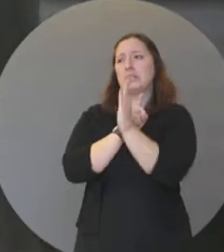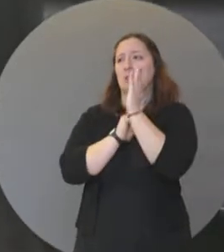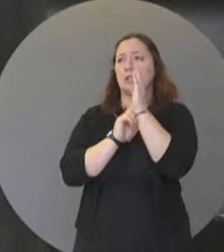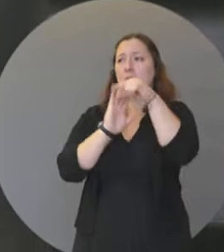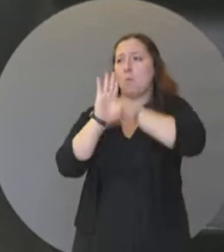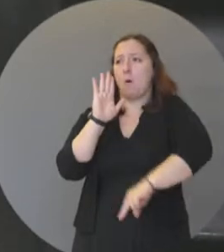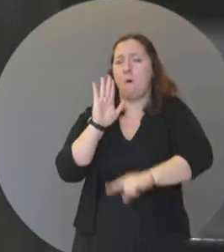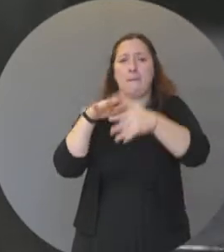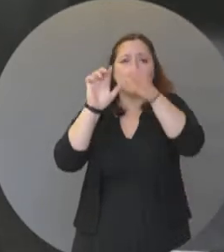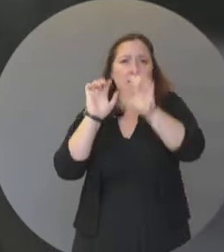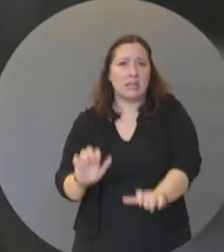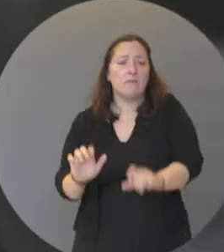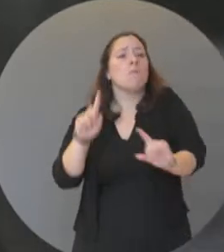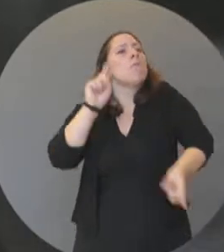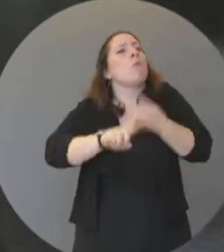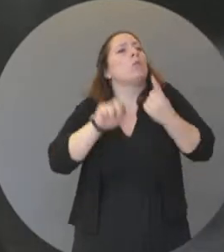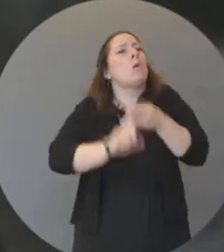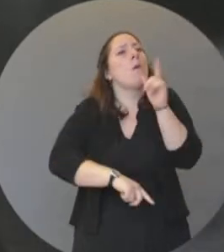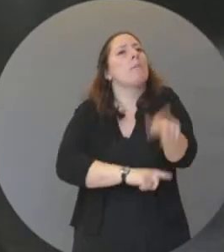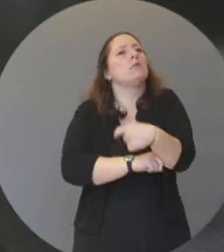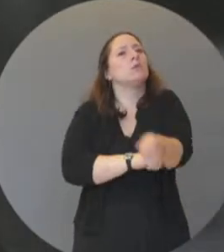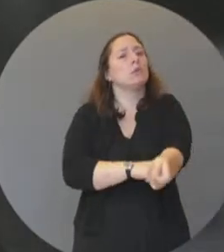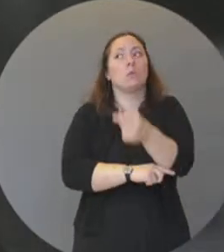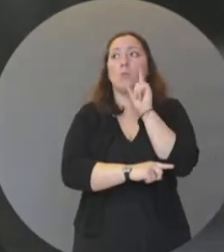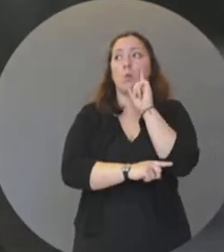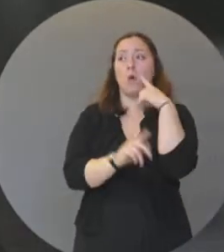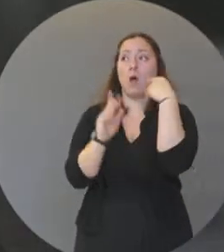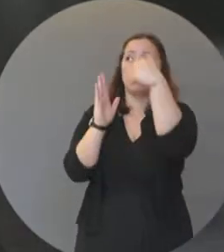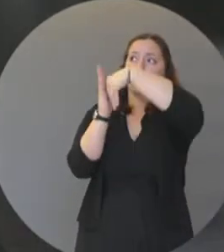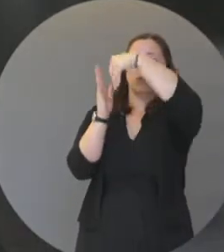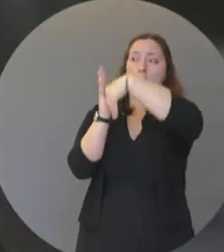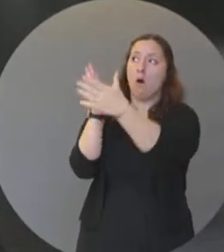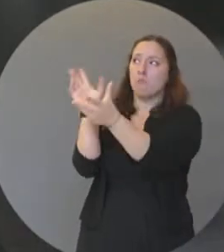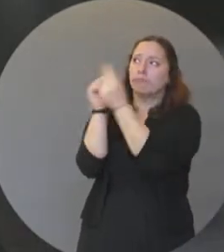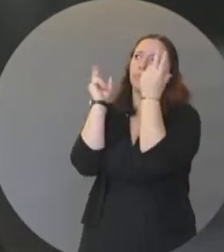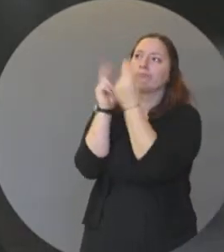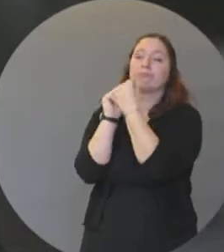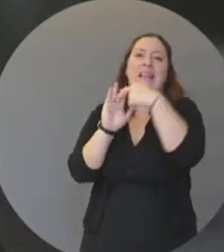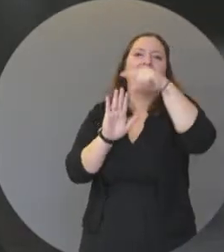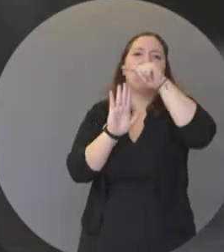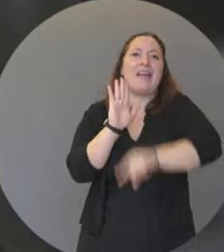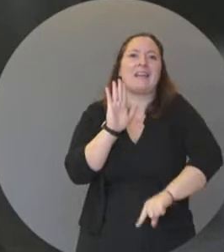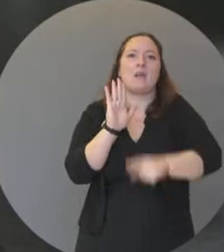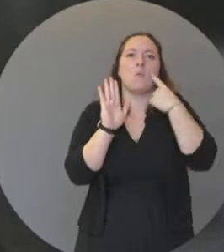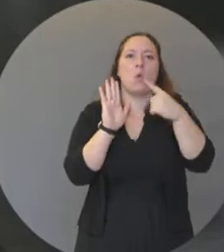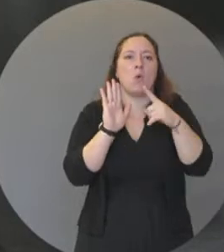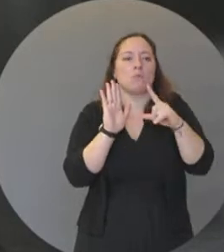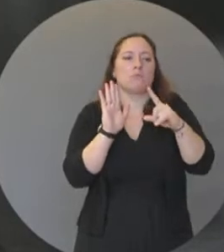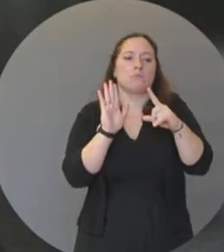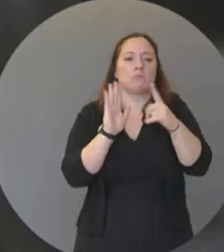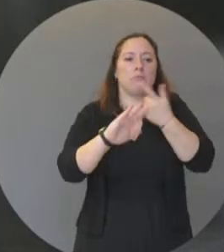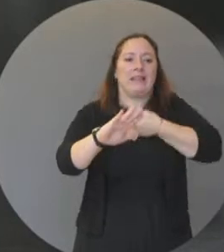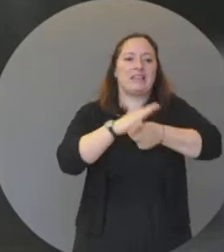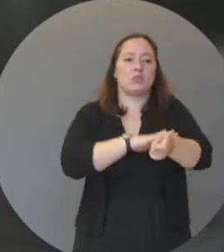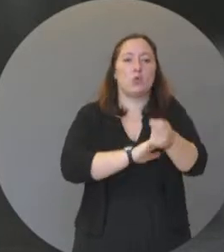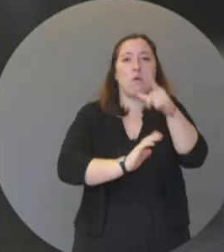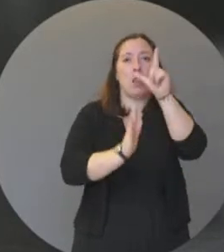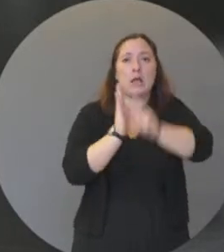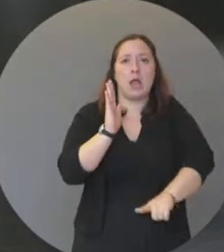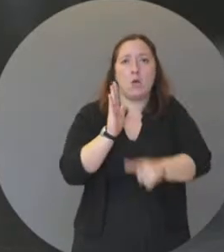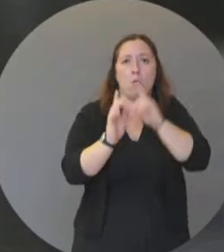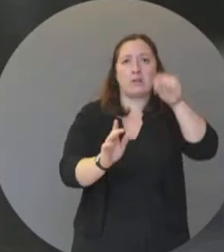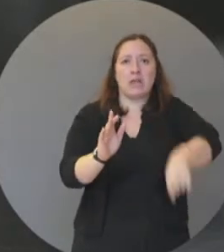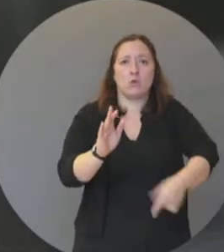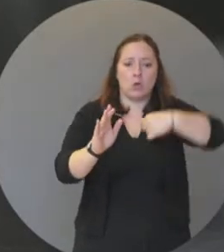évidemment au sein de notre collectivité puisqu'il précise les règles d'attribution des prestations légales obligatoires relevant notre